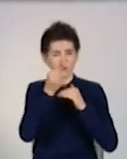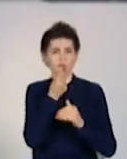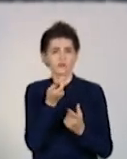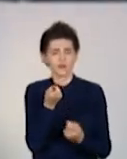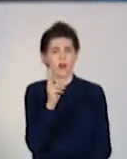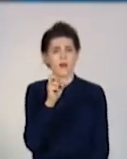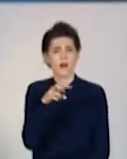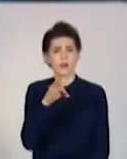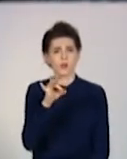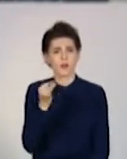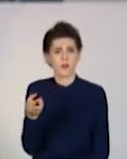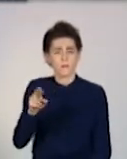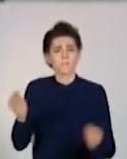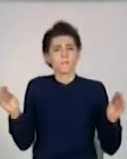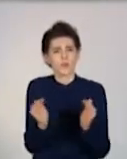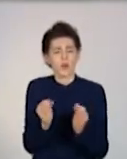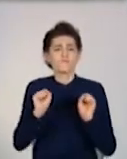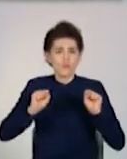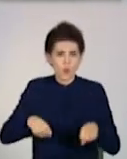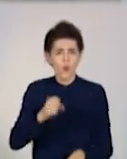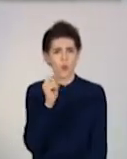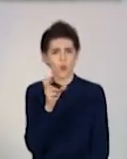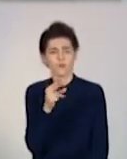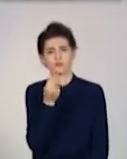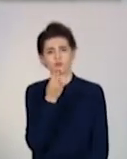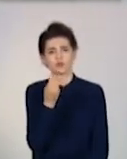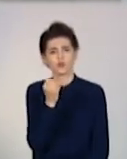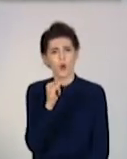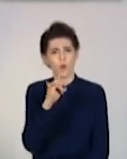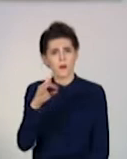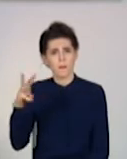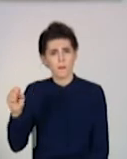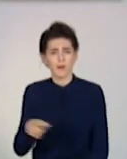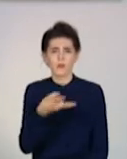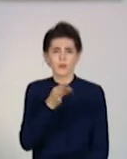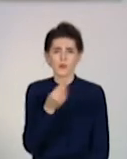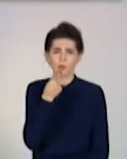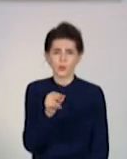кажуть, на обід можна з'їсти і шаурму. Головне – знати міру та смакувати такими стравами